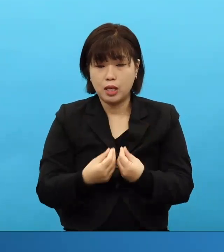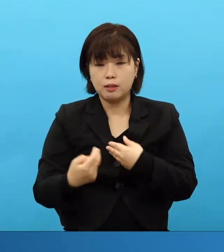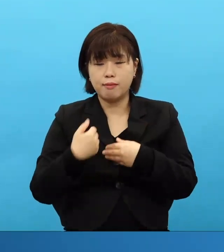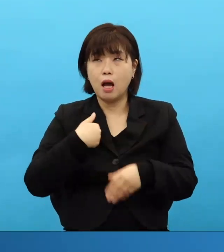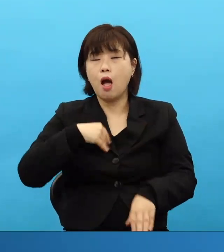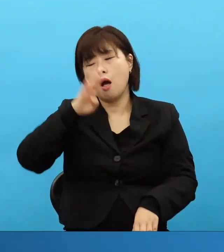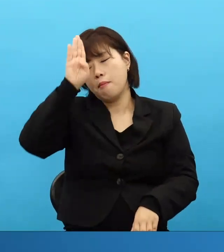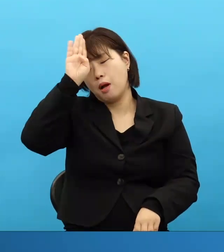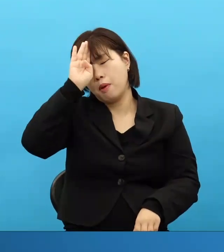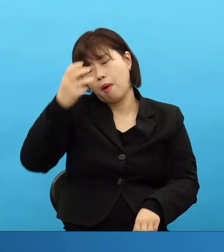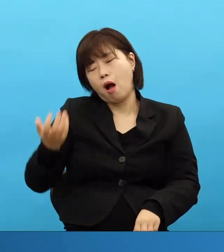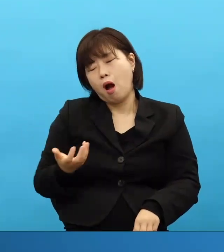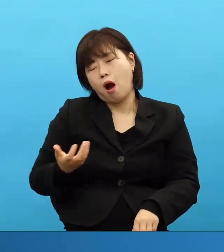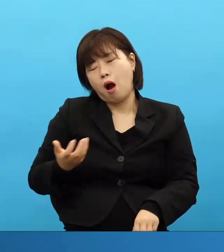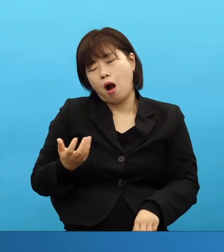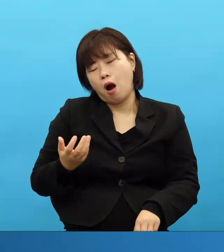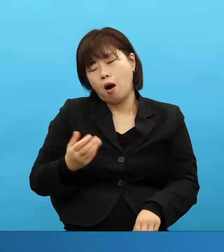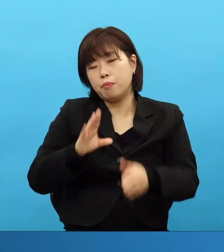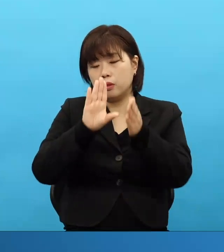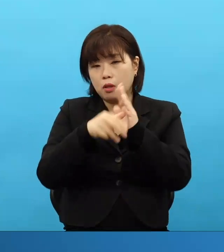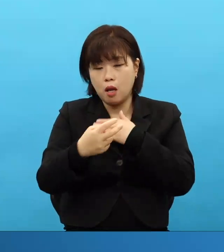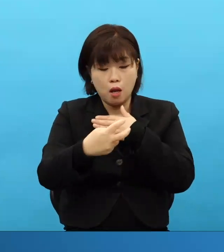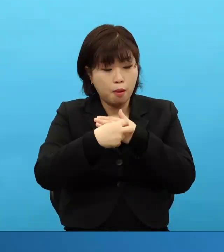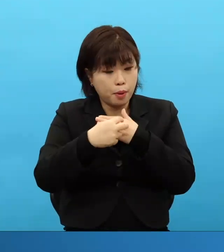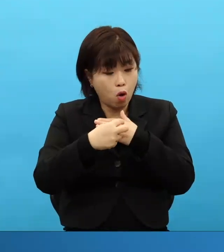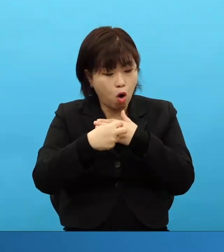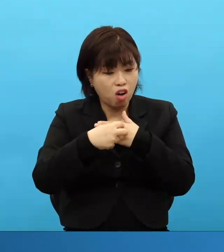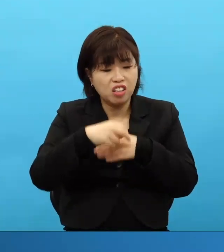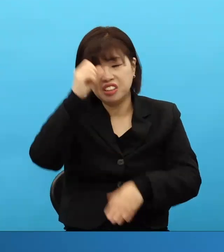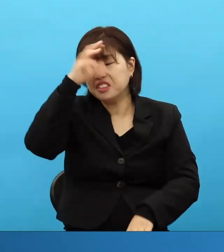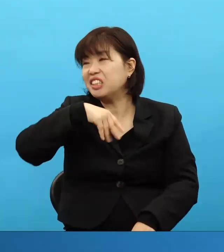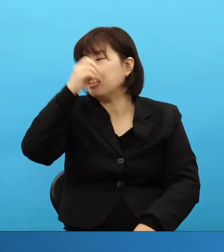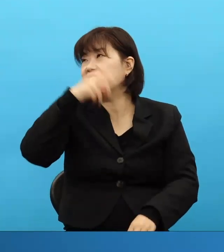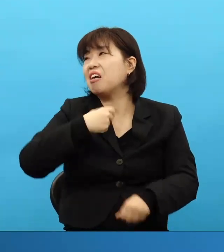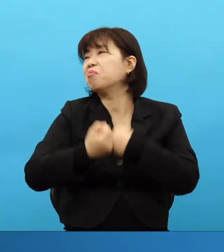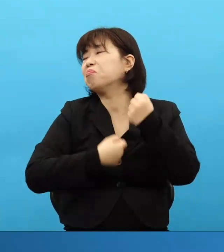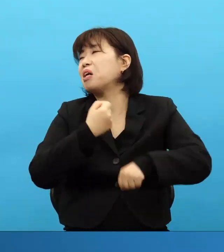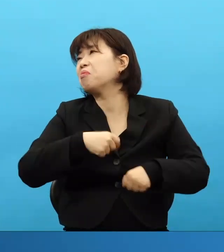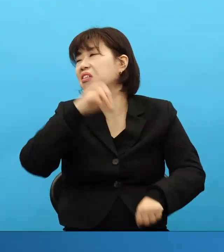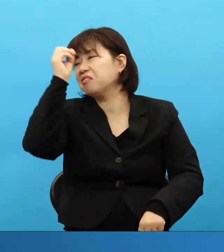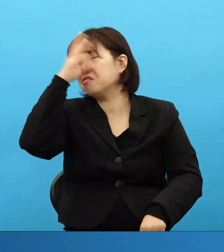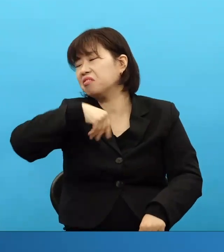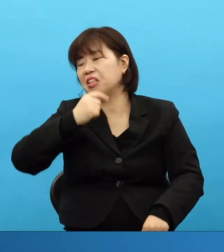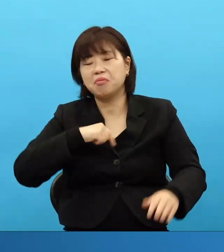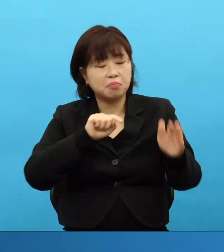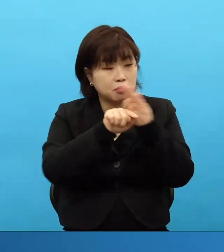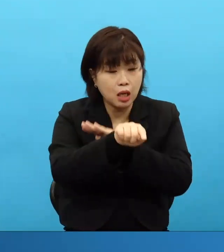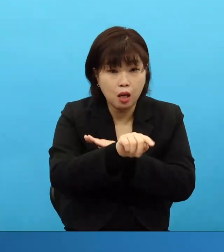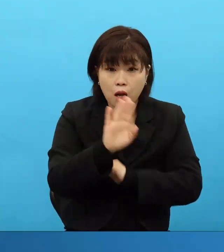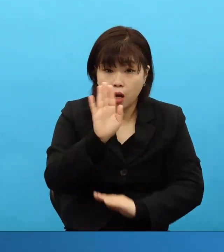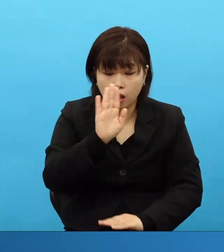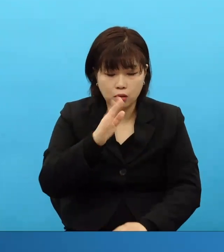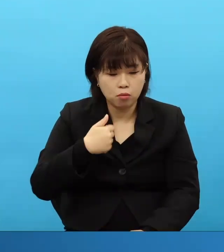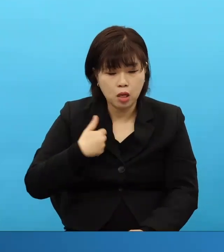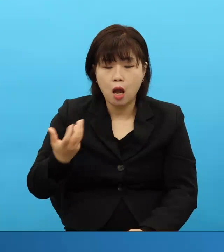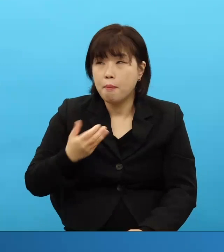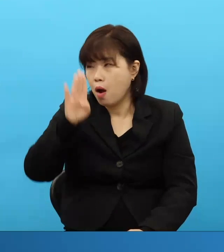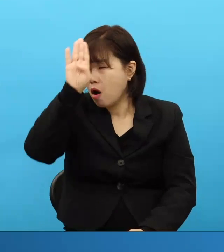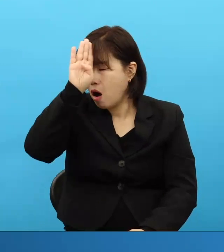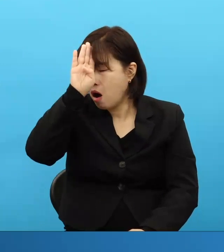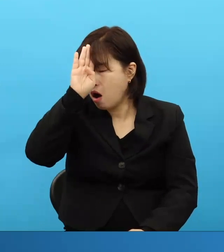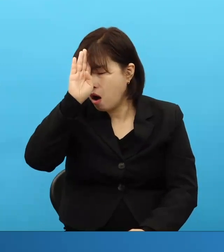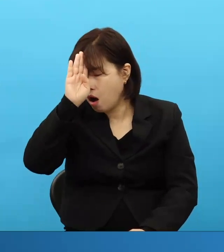do you just go to any hospital? 이 병을 어떻게 잘 고치? 이리 찾잖아요. You look for hospitals that treat your disease well. 그래서 렘넌트들은